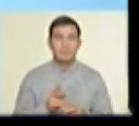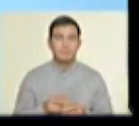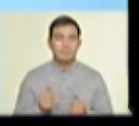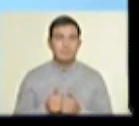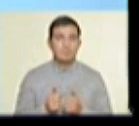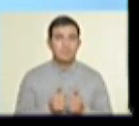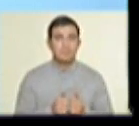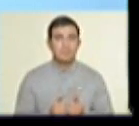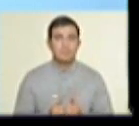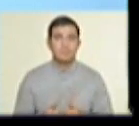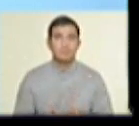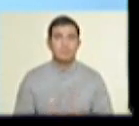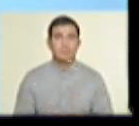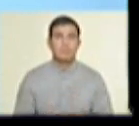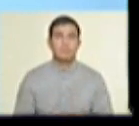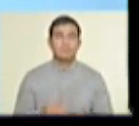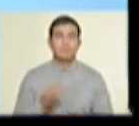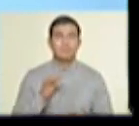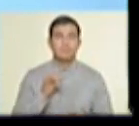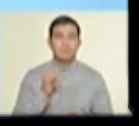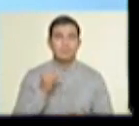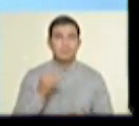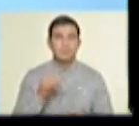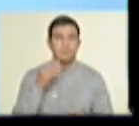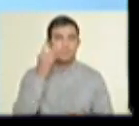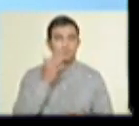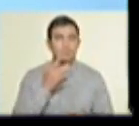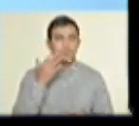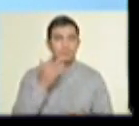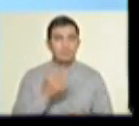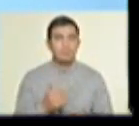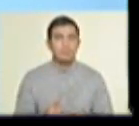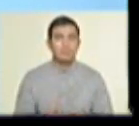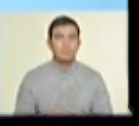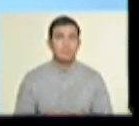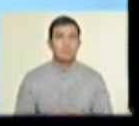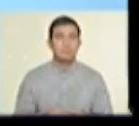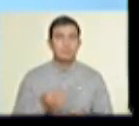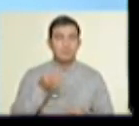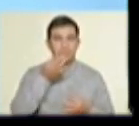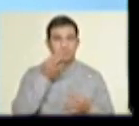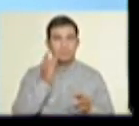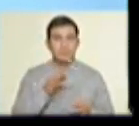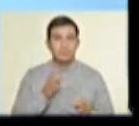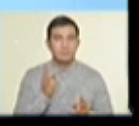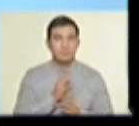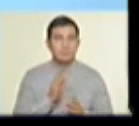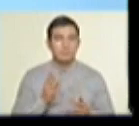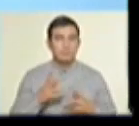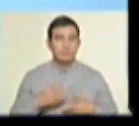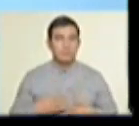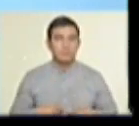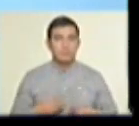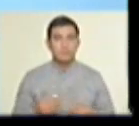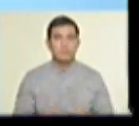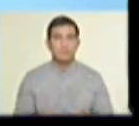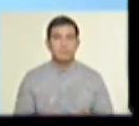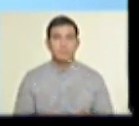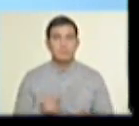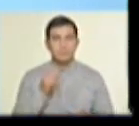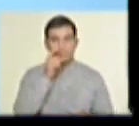so'zi. Oy, hayol so'zi. Huzur, halovat.